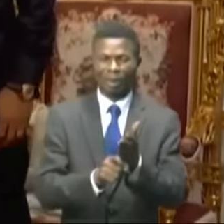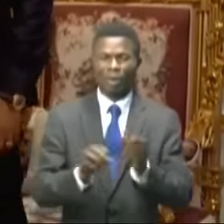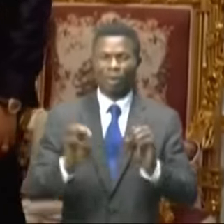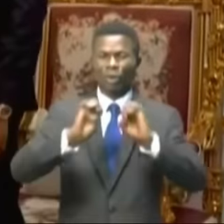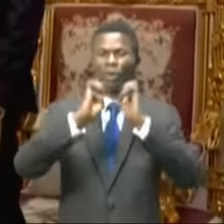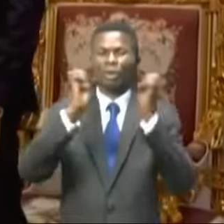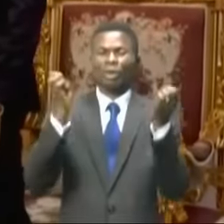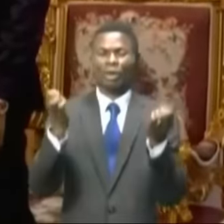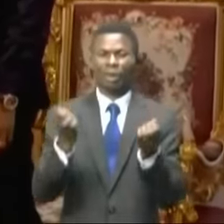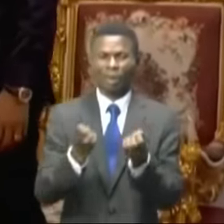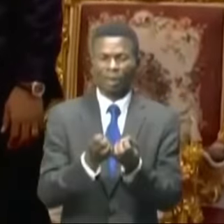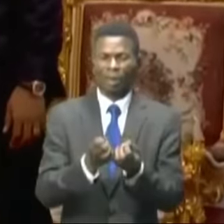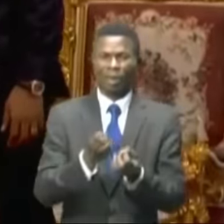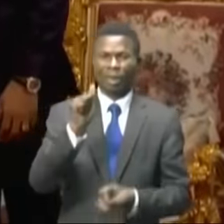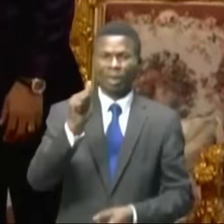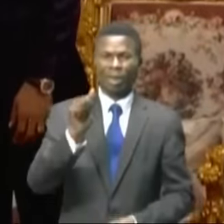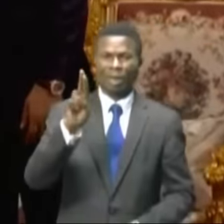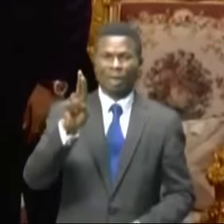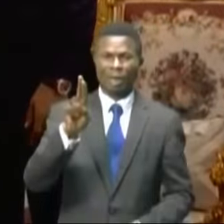de RSP